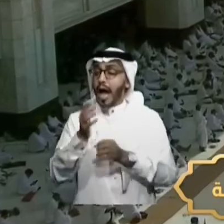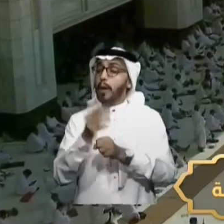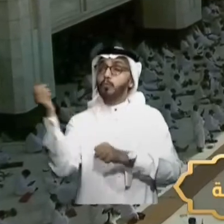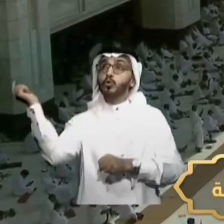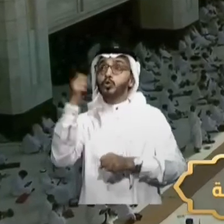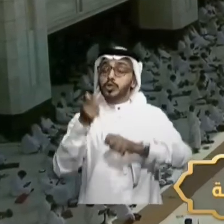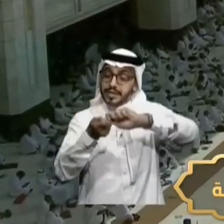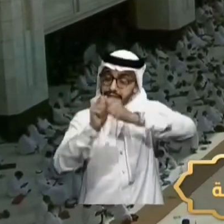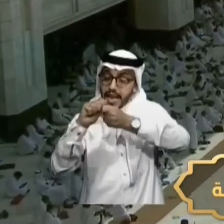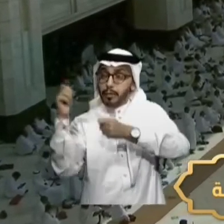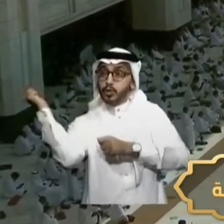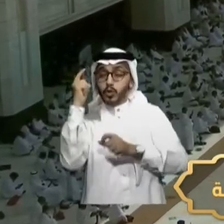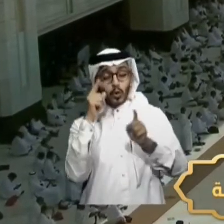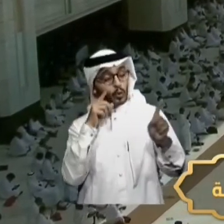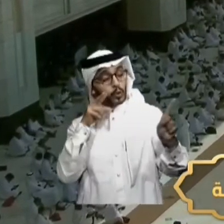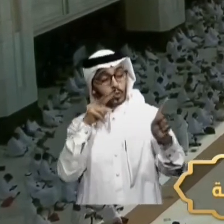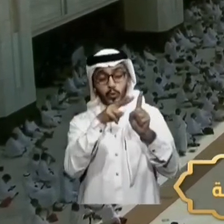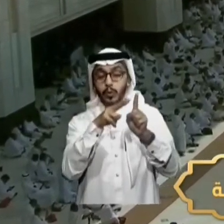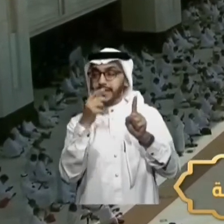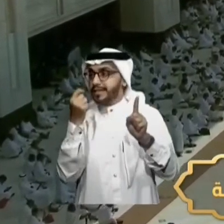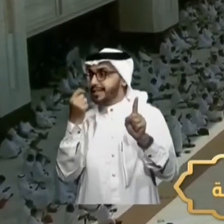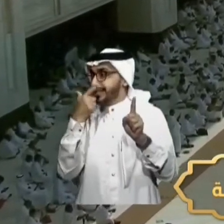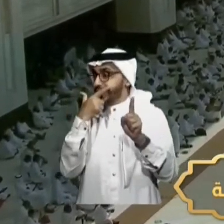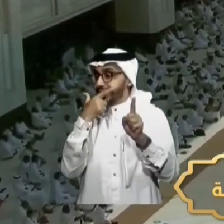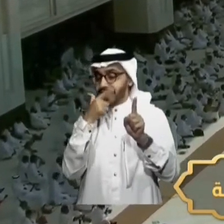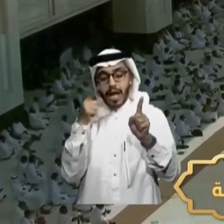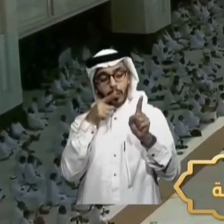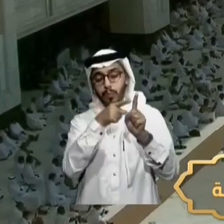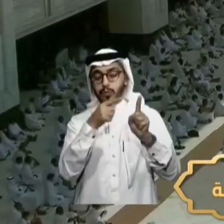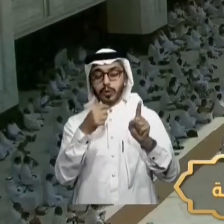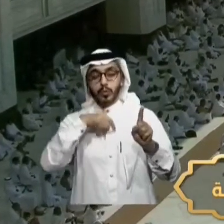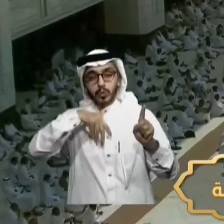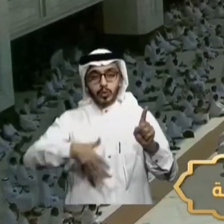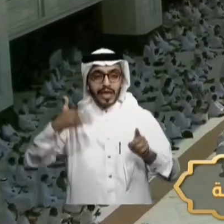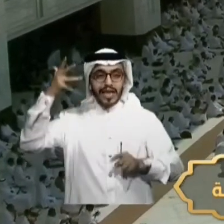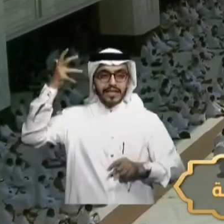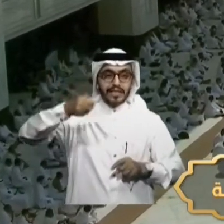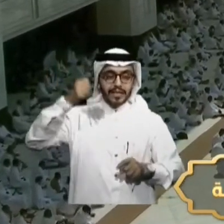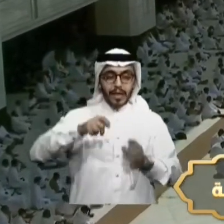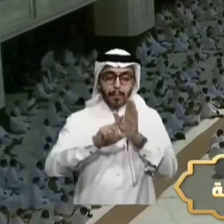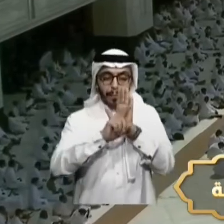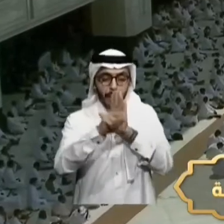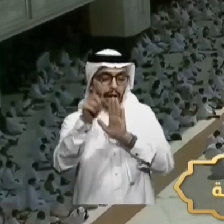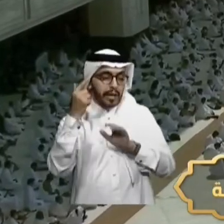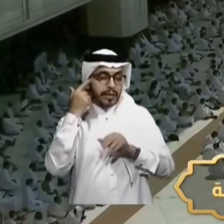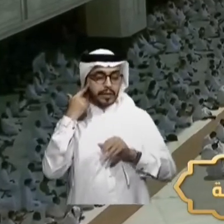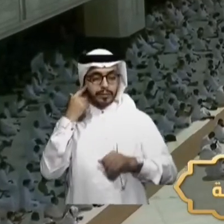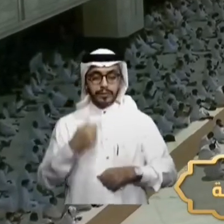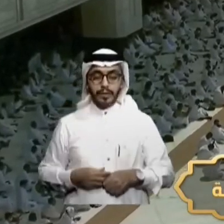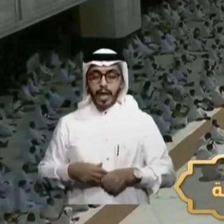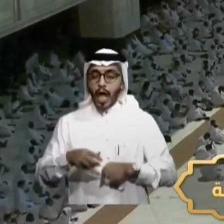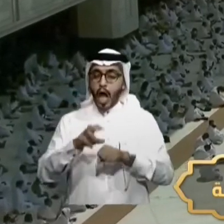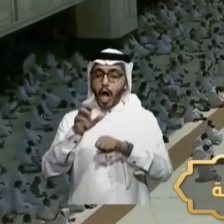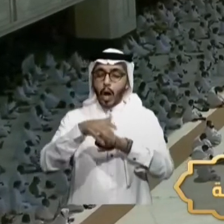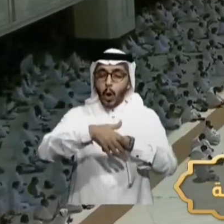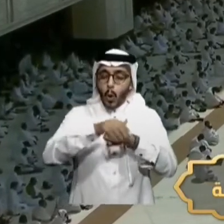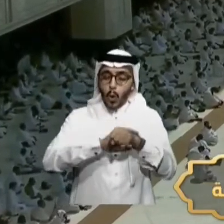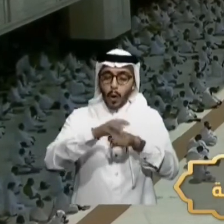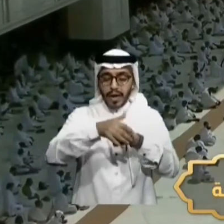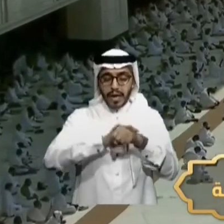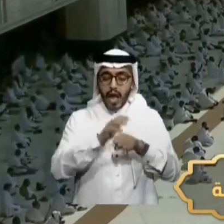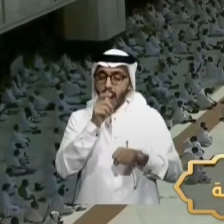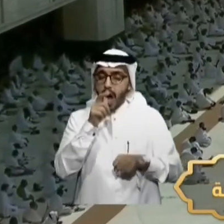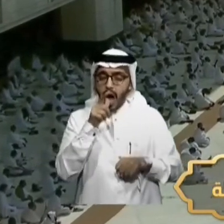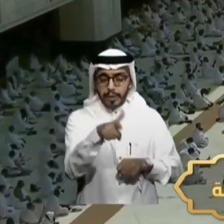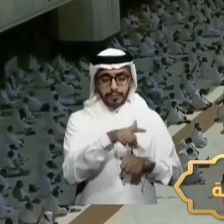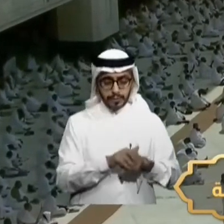أسلمت ولا رآني إلا تبسم. أخرجه البخاري. وعن أبي هريرة رضي الله عنه